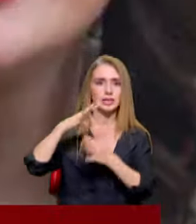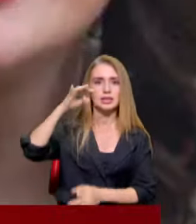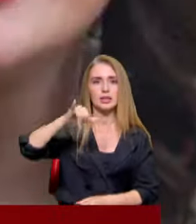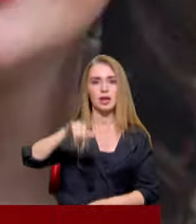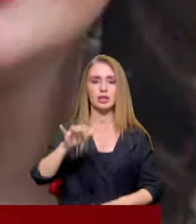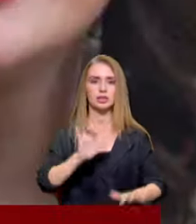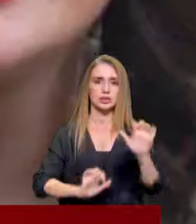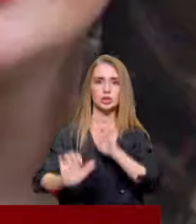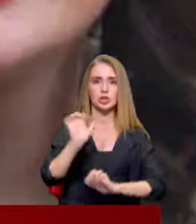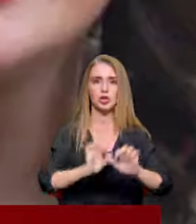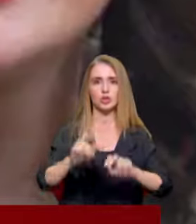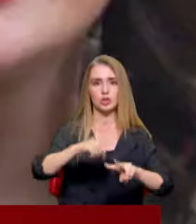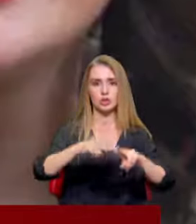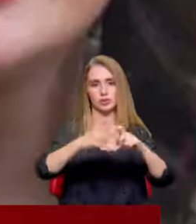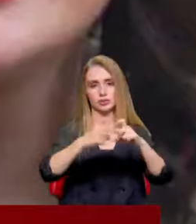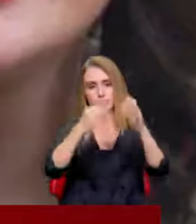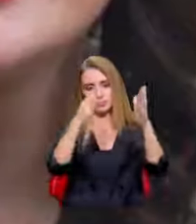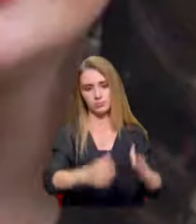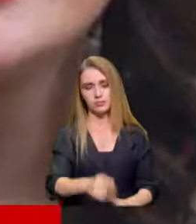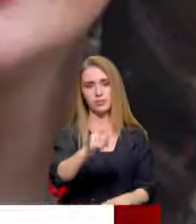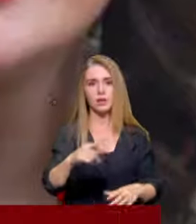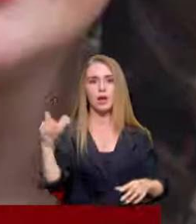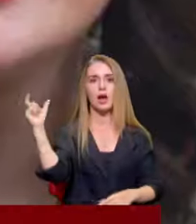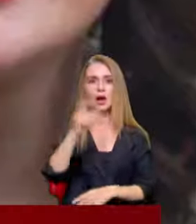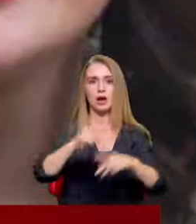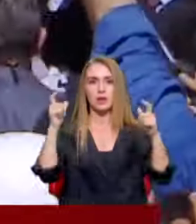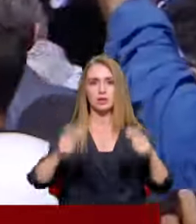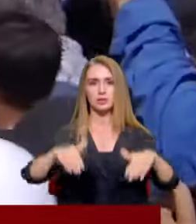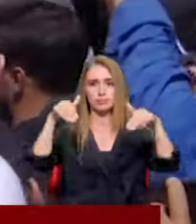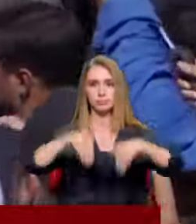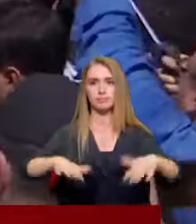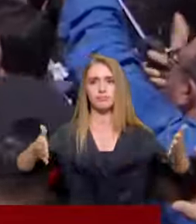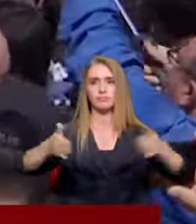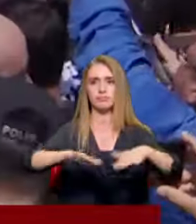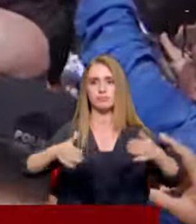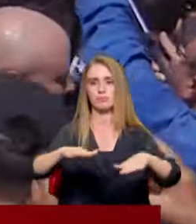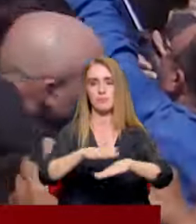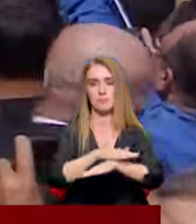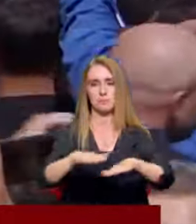savunucusu Ayşenur Ezgi Eygi Aydın'ın Didim ilçesinde toprağa verildi